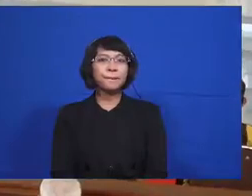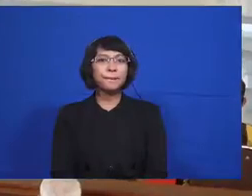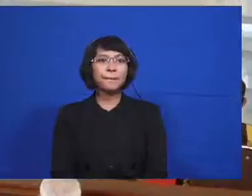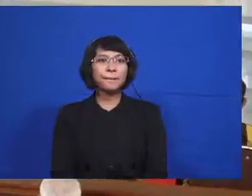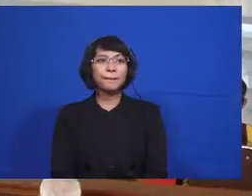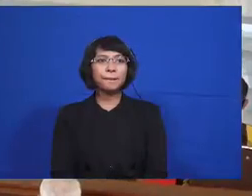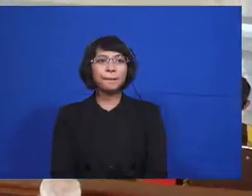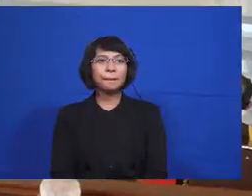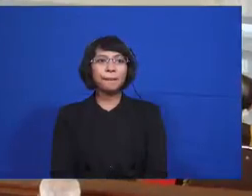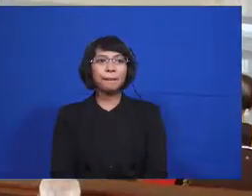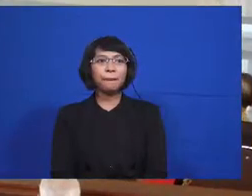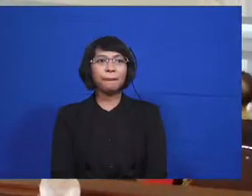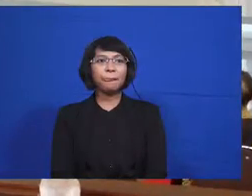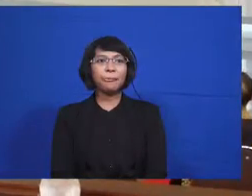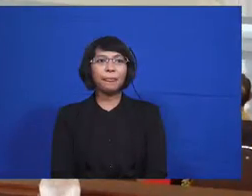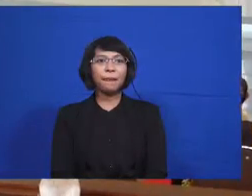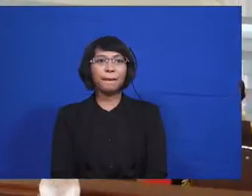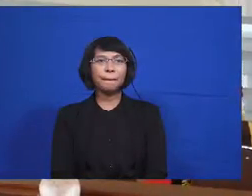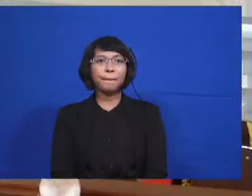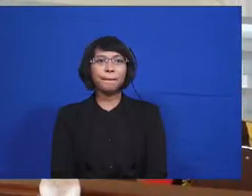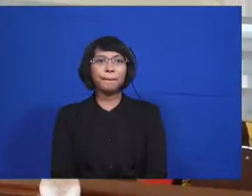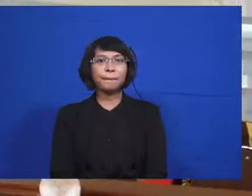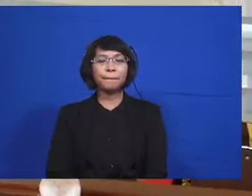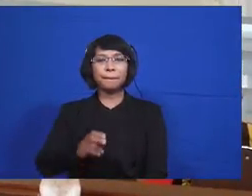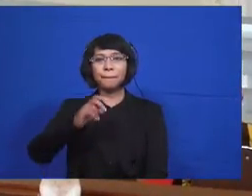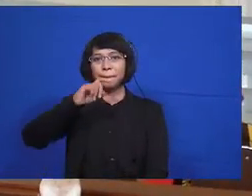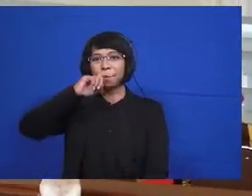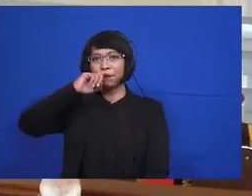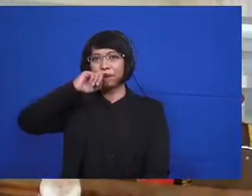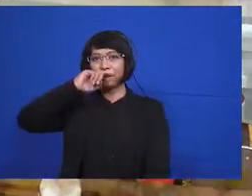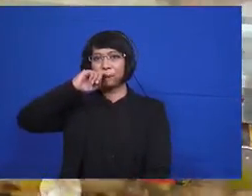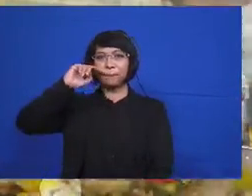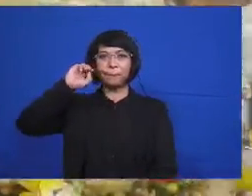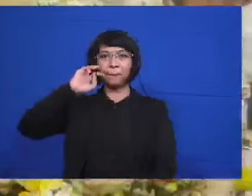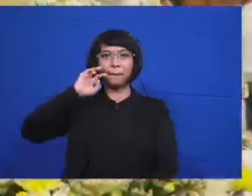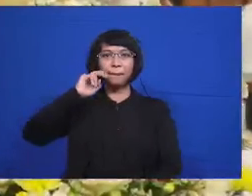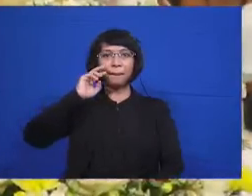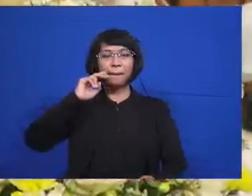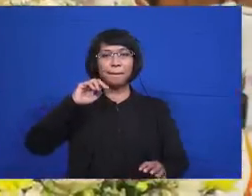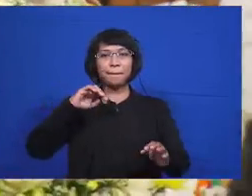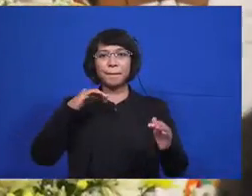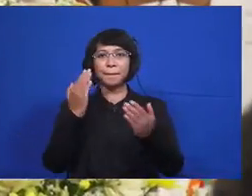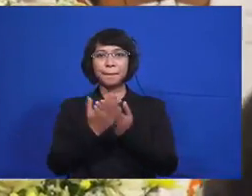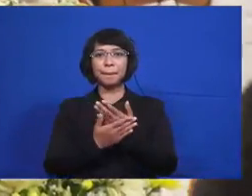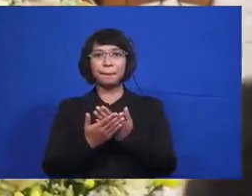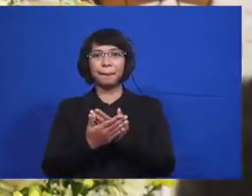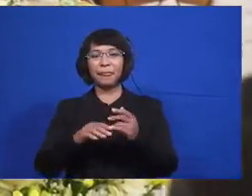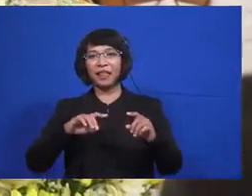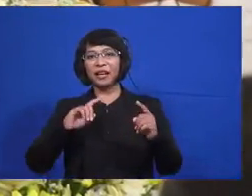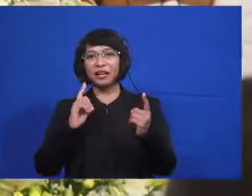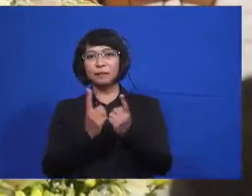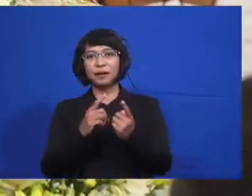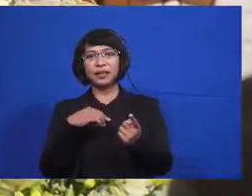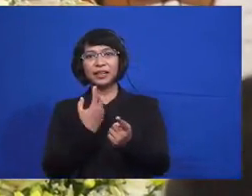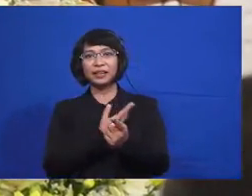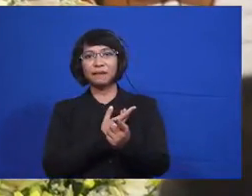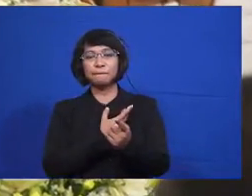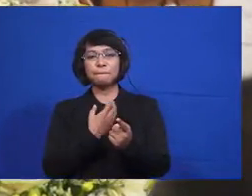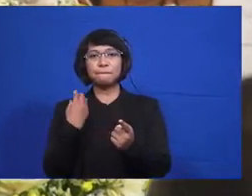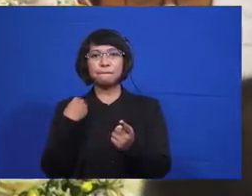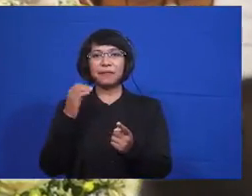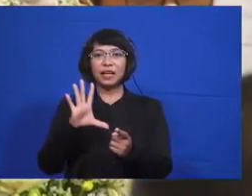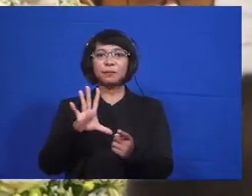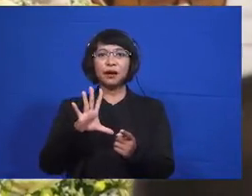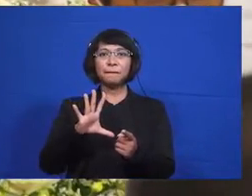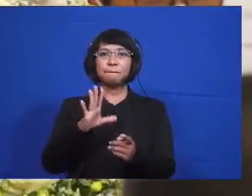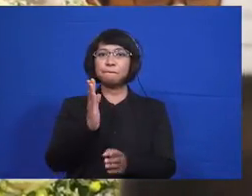Monsinyur, Pak Romo, Suster, Bapak Ibu dan Saudara-saudari yang terkasih, di hadapan kita ada 5 imam perwakilan